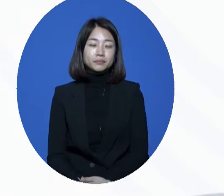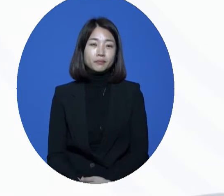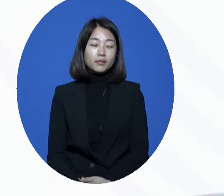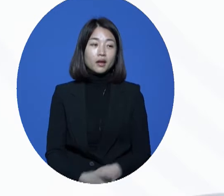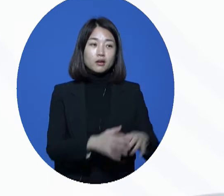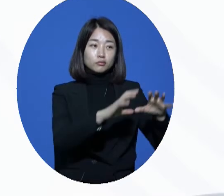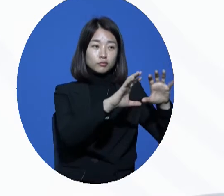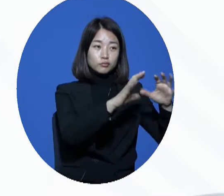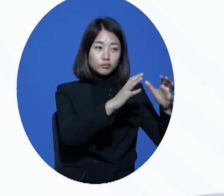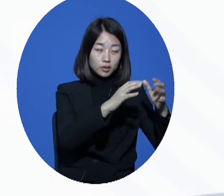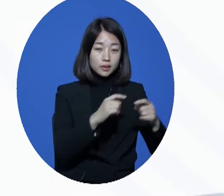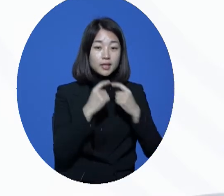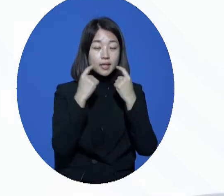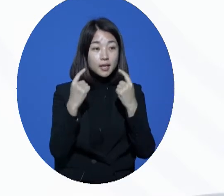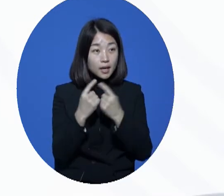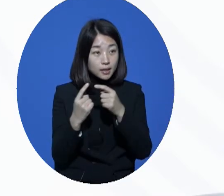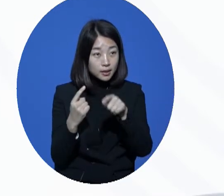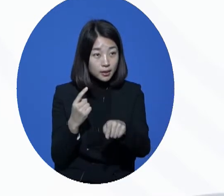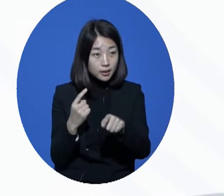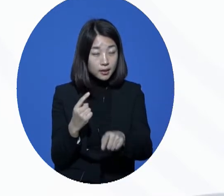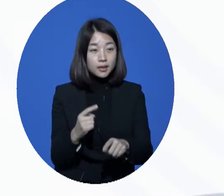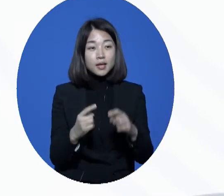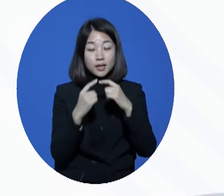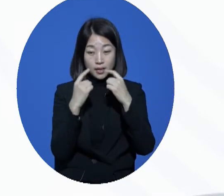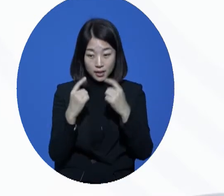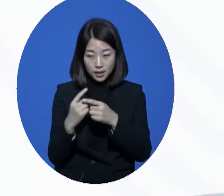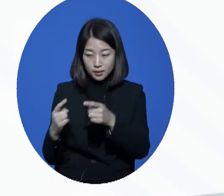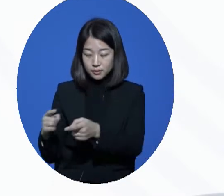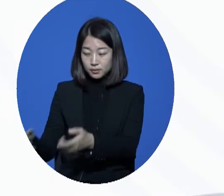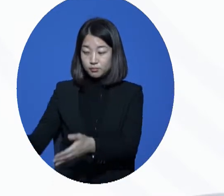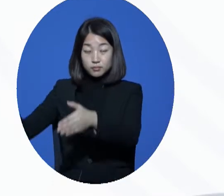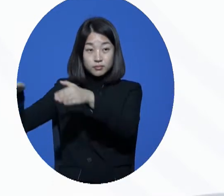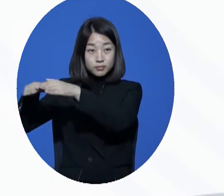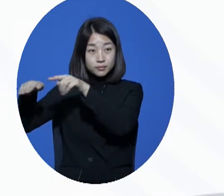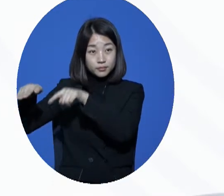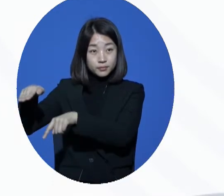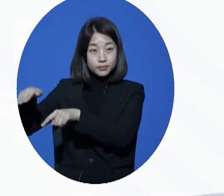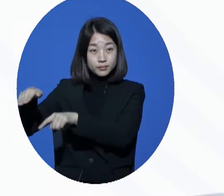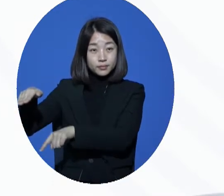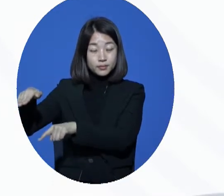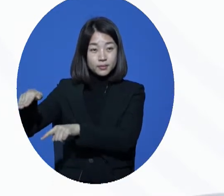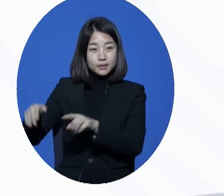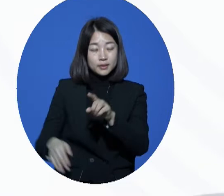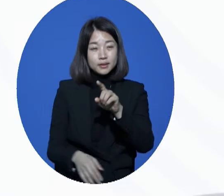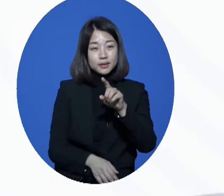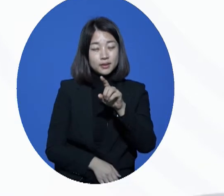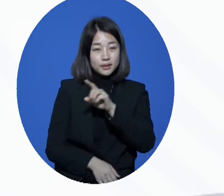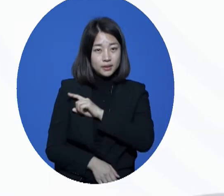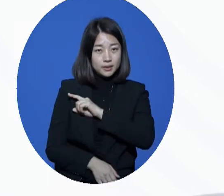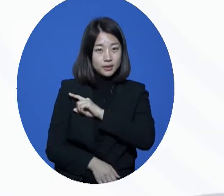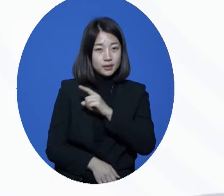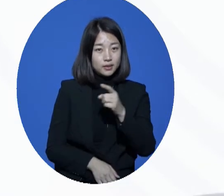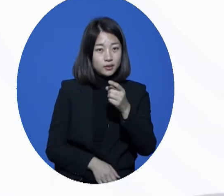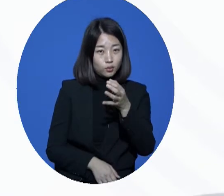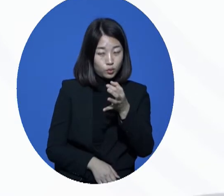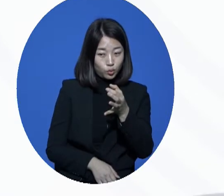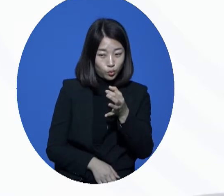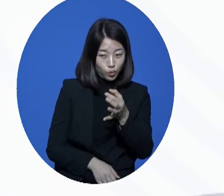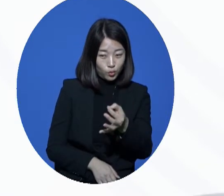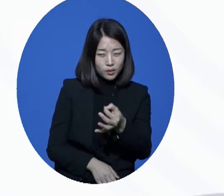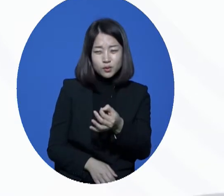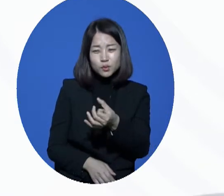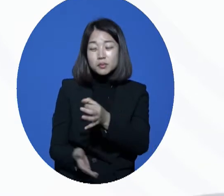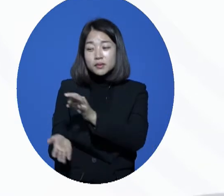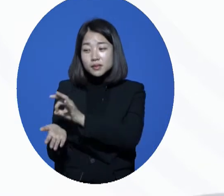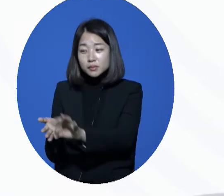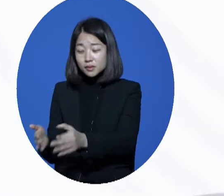그리고 국가는 민간을 통해서 민간은 집단 수용이라는 방식을 통해서 가장 적은 돈으로 가능한 한 많은 몸들을 관리하고자